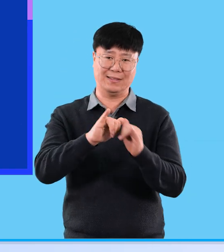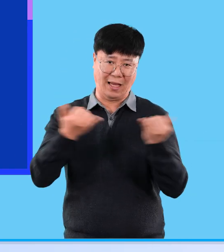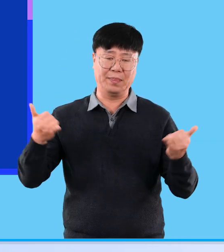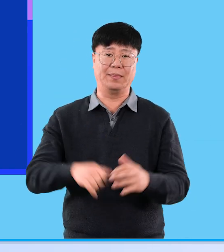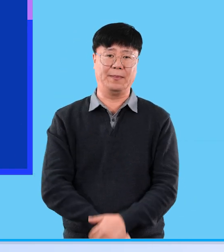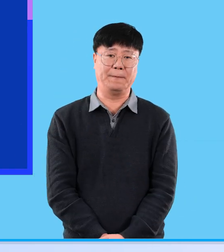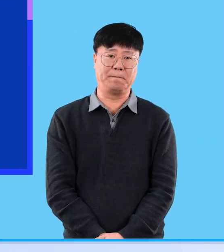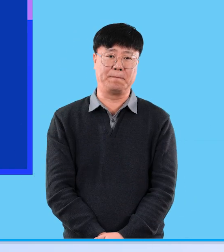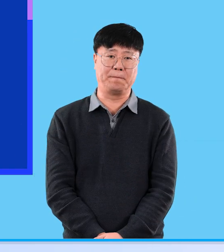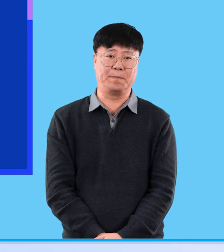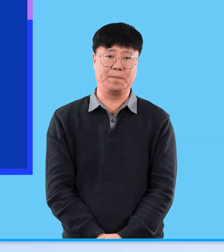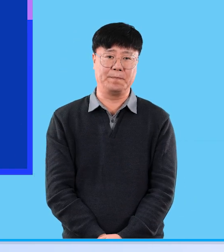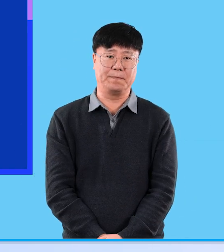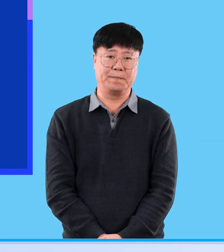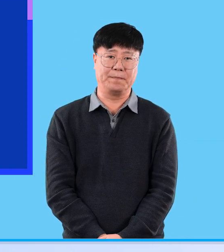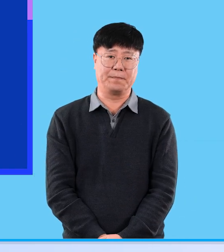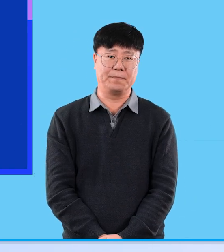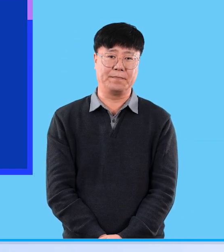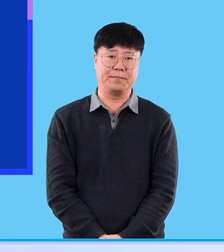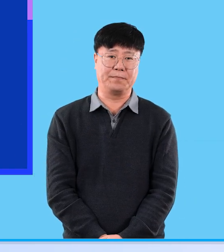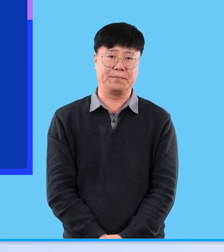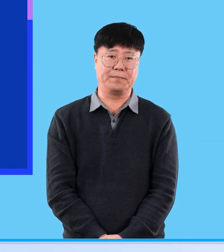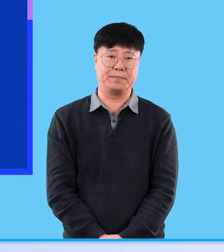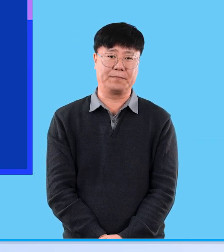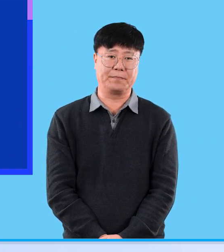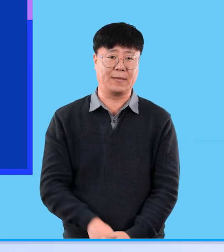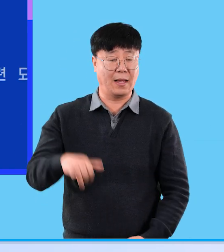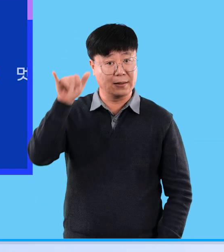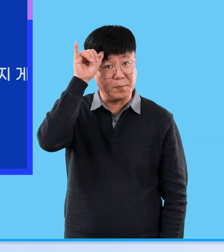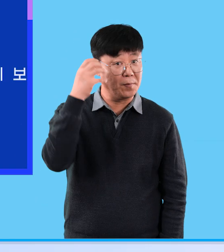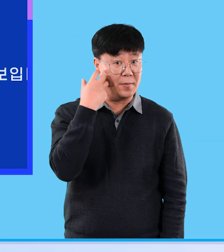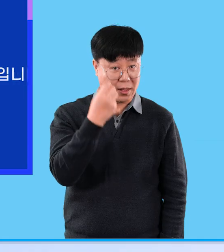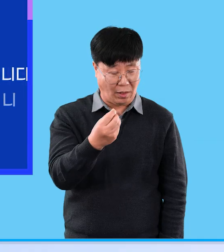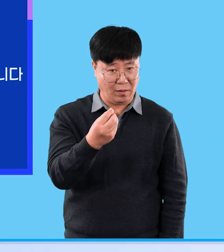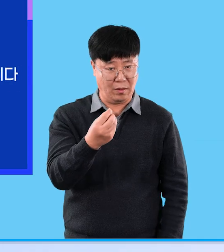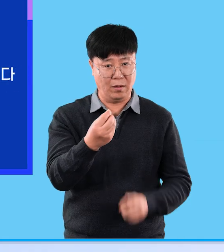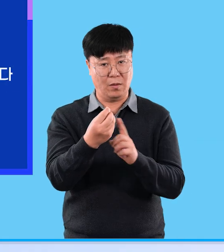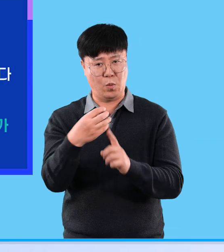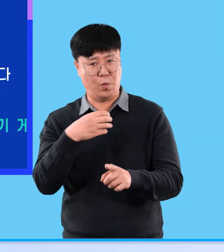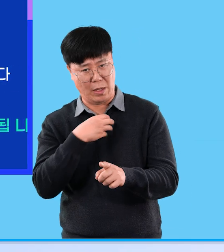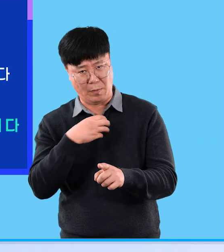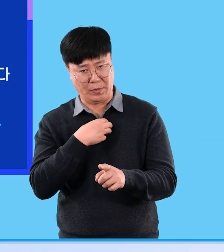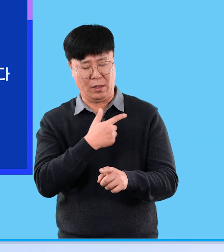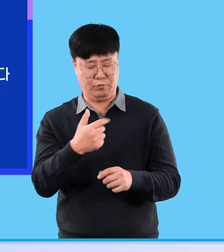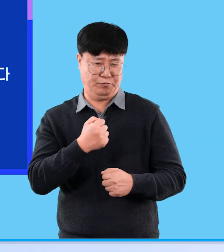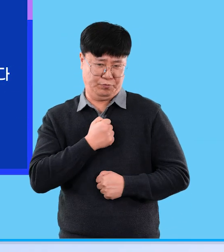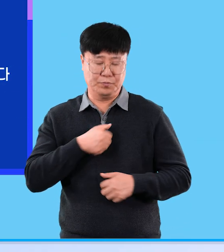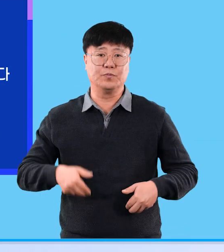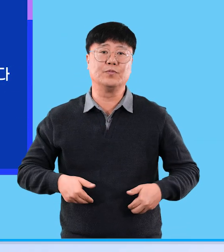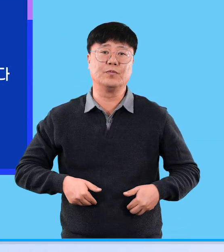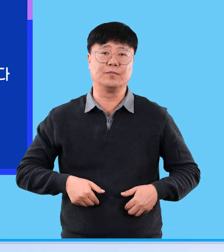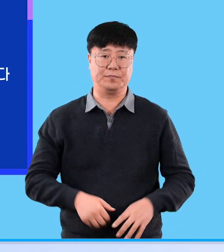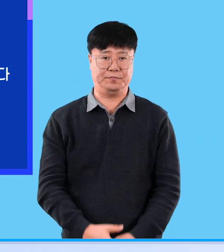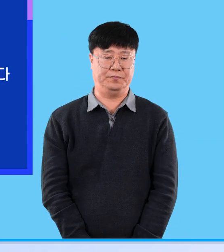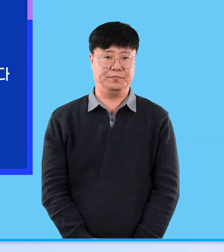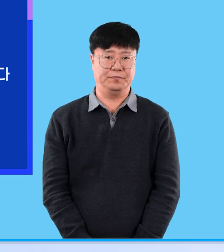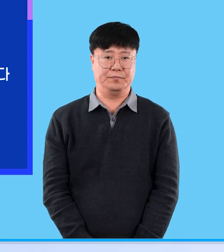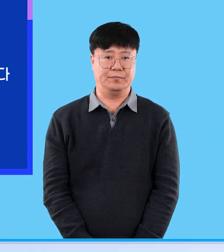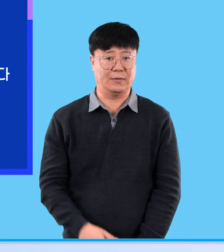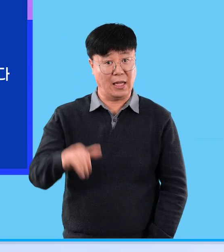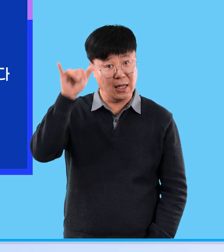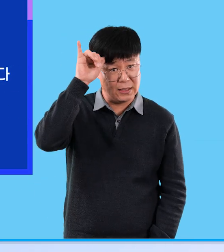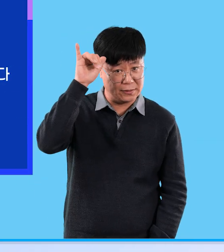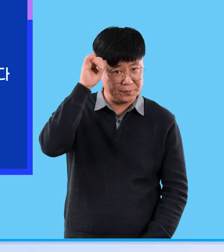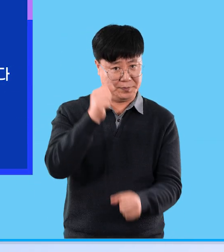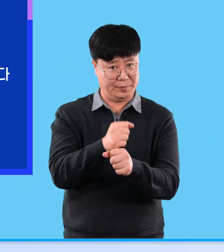바로 인간입니다. 이 AI의 매력과 함정에 아주 유의해야 합니다.